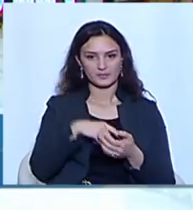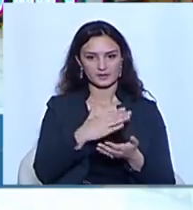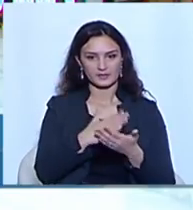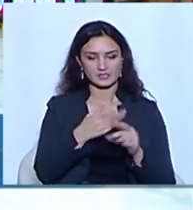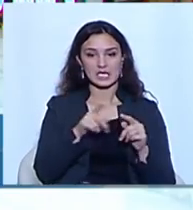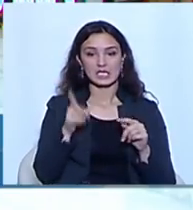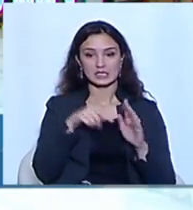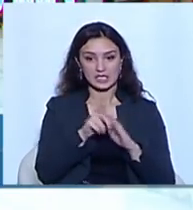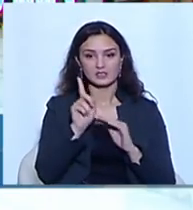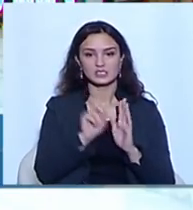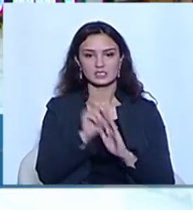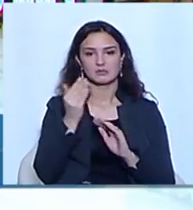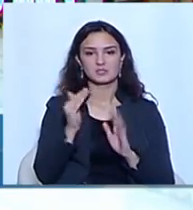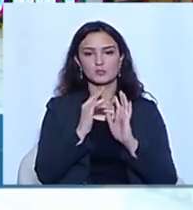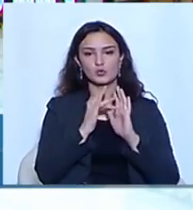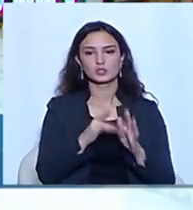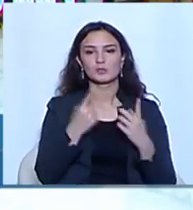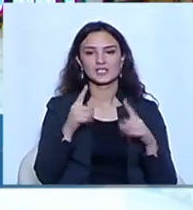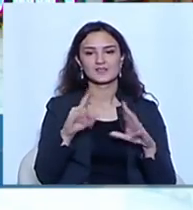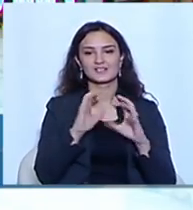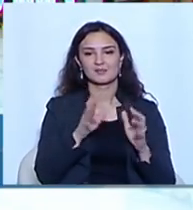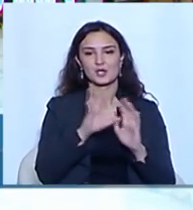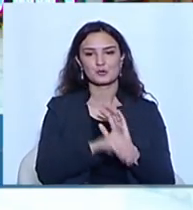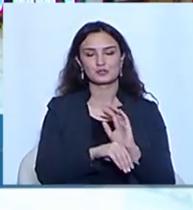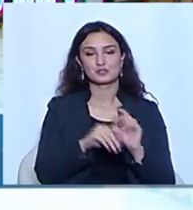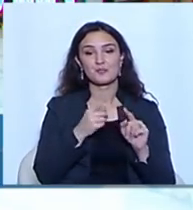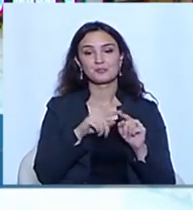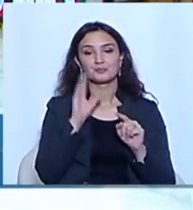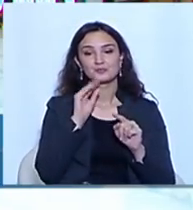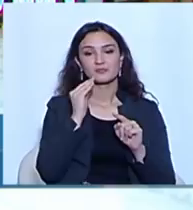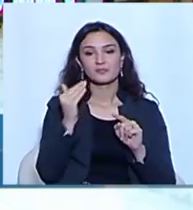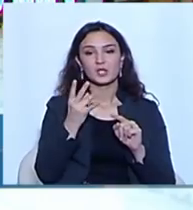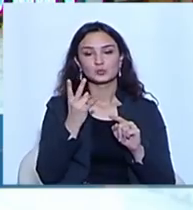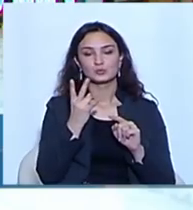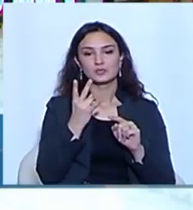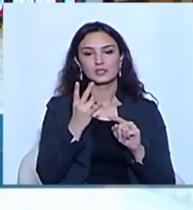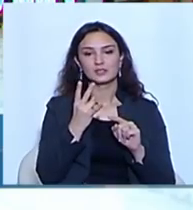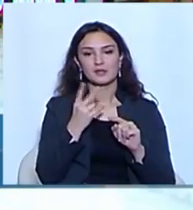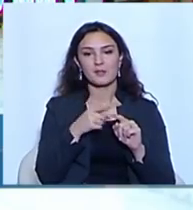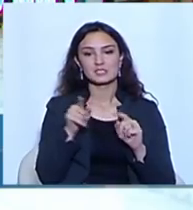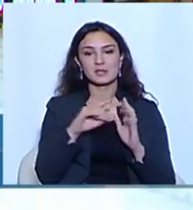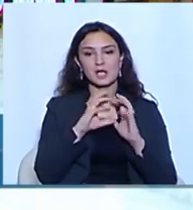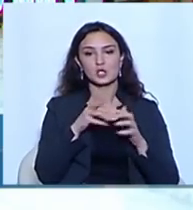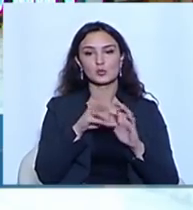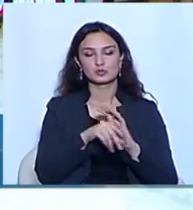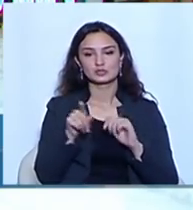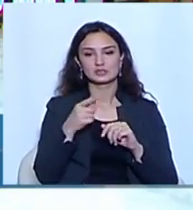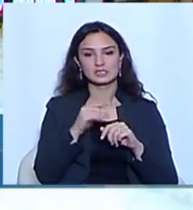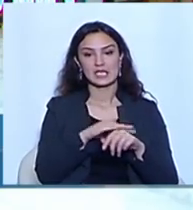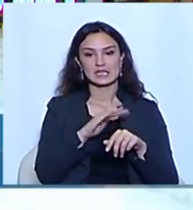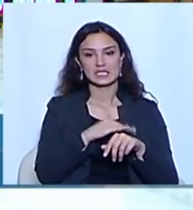აი აქედან იწყება უკვე მისი მოგზაურობა სხვა სამყაროში როდესაც მან უნდა ამ სამყაროს